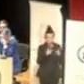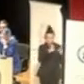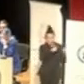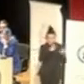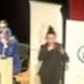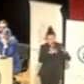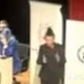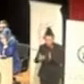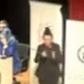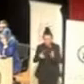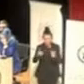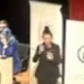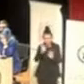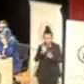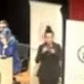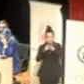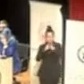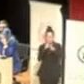kıyısında kurulmuştu.